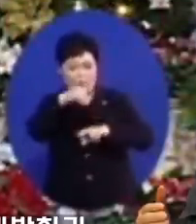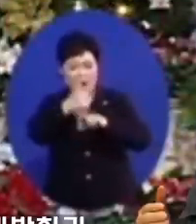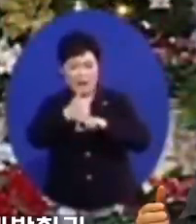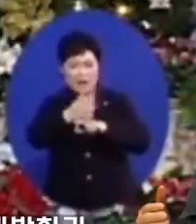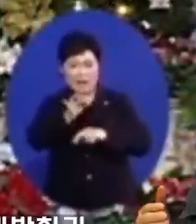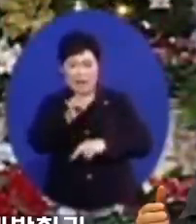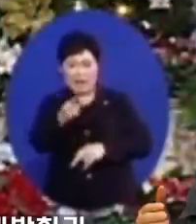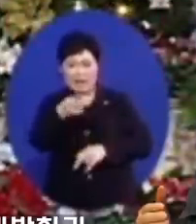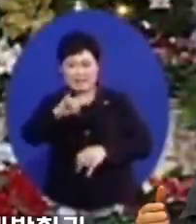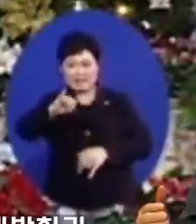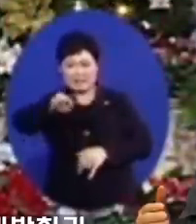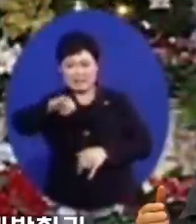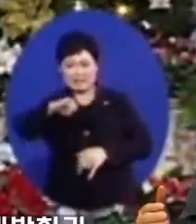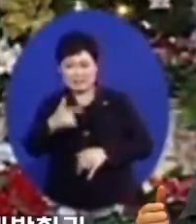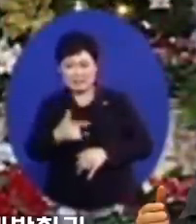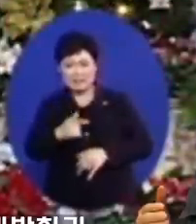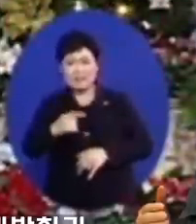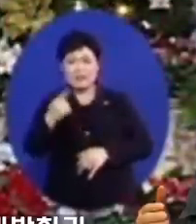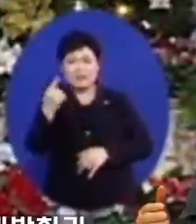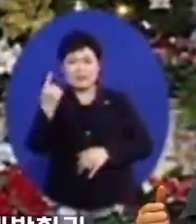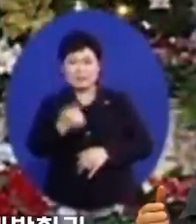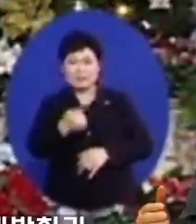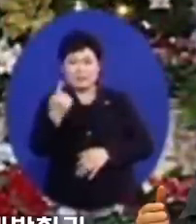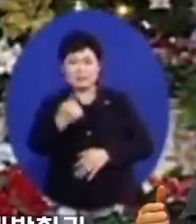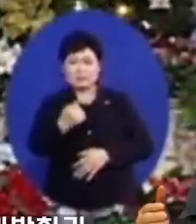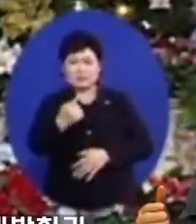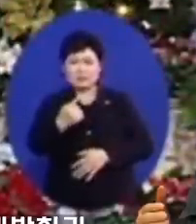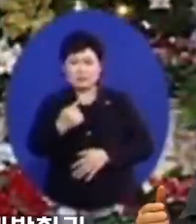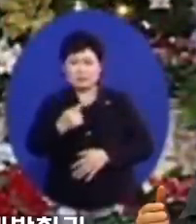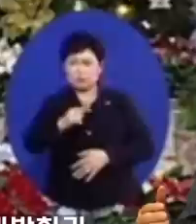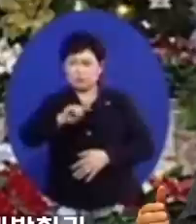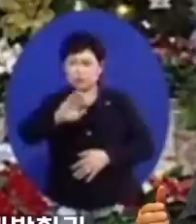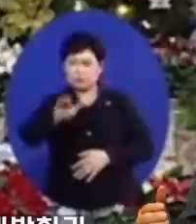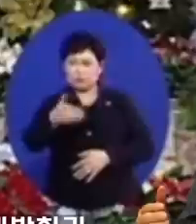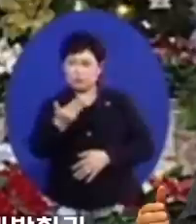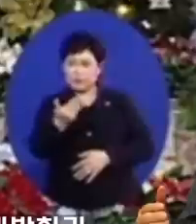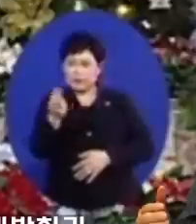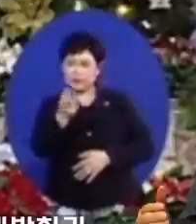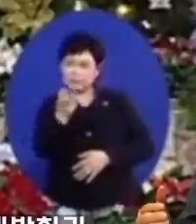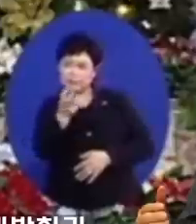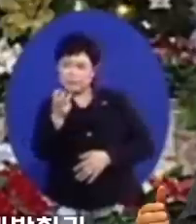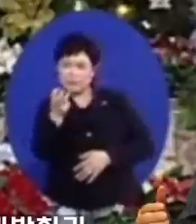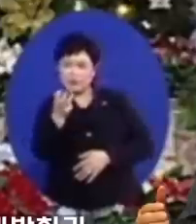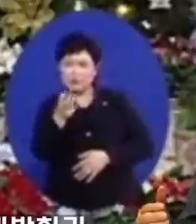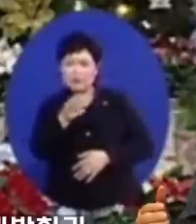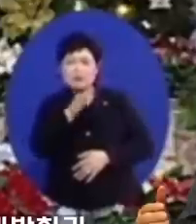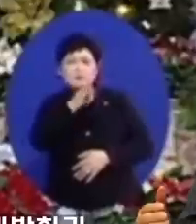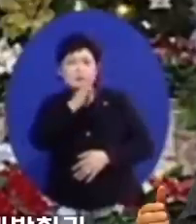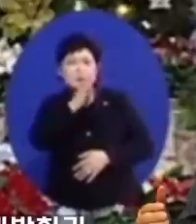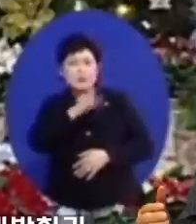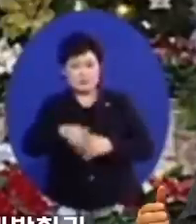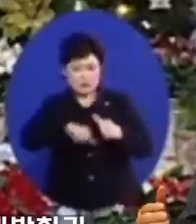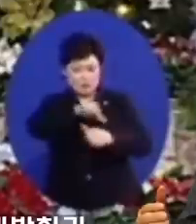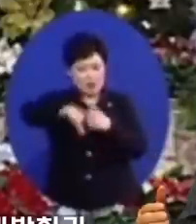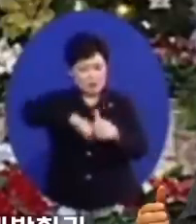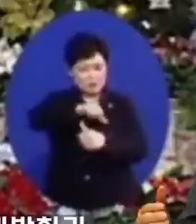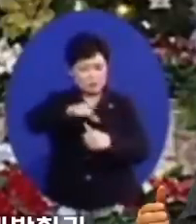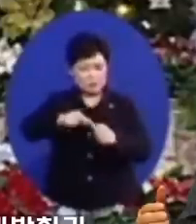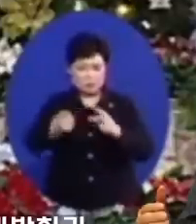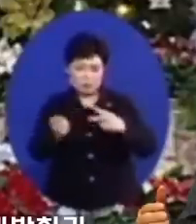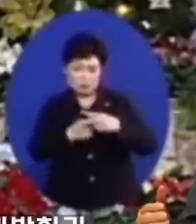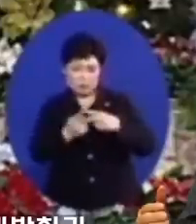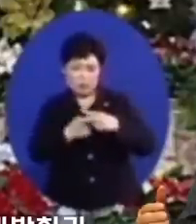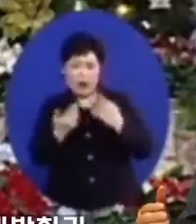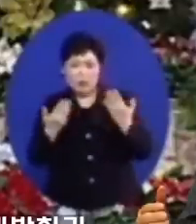무려 1093개의 특허를 가진 천재인데 그 학력은 초등학교 1학년밖에